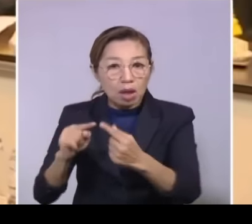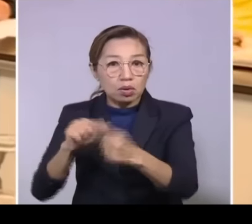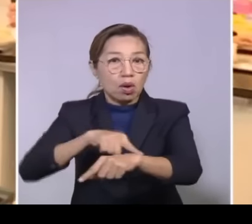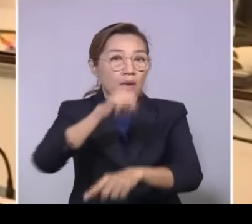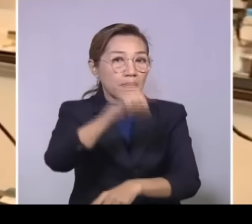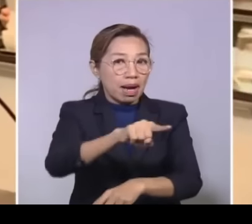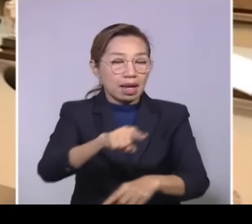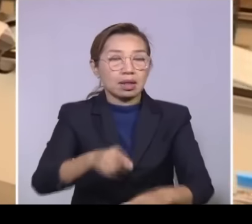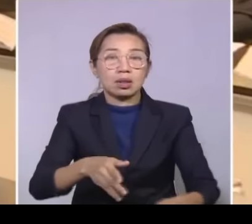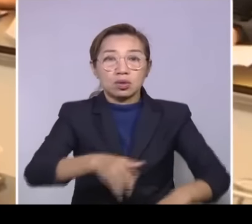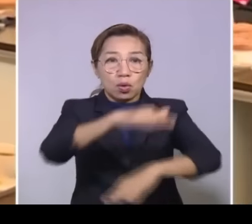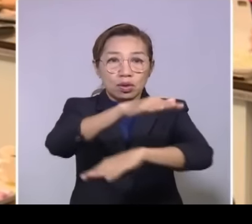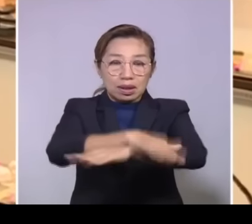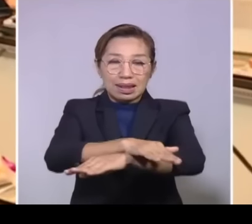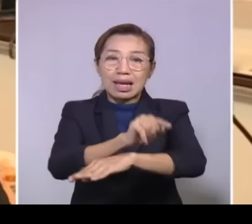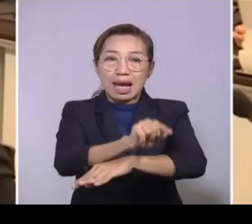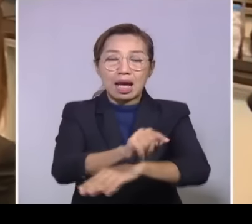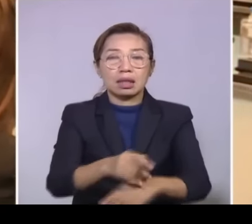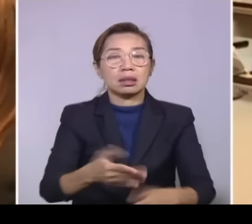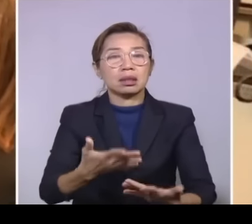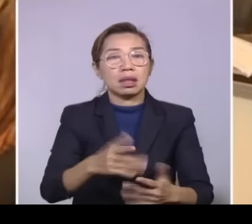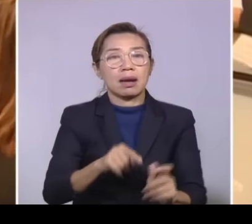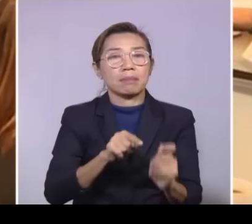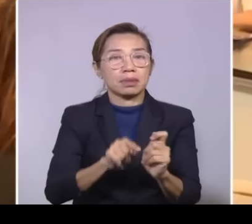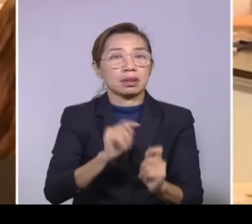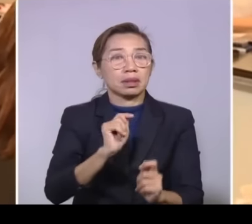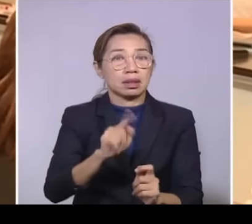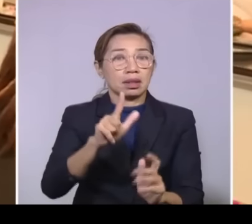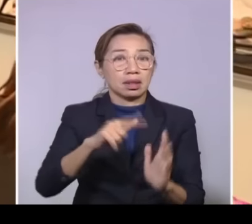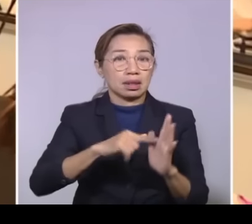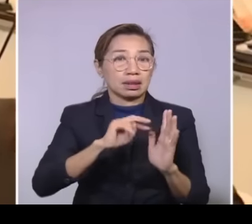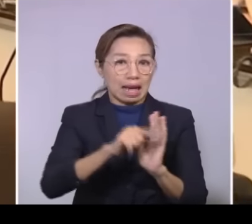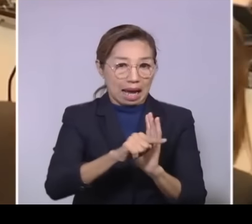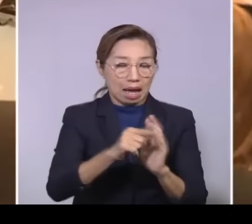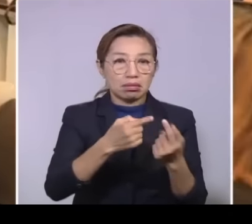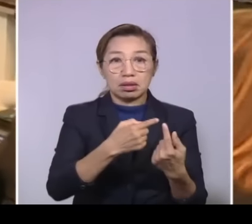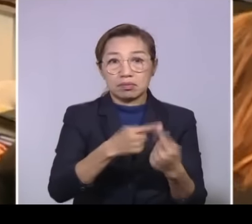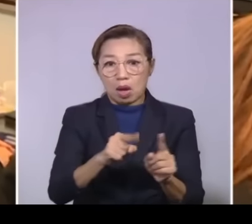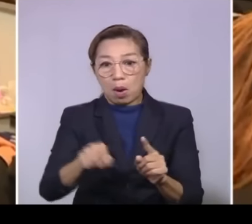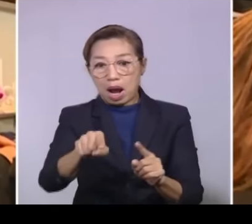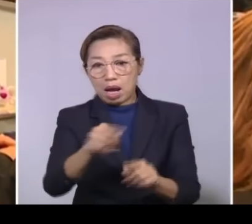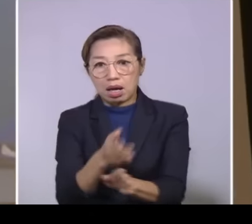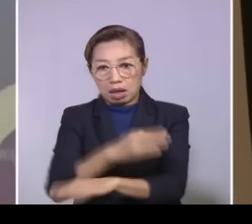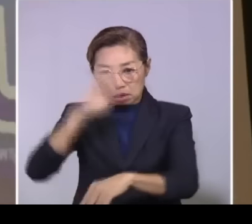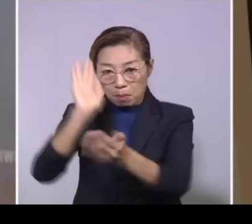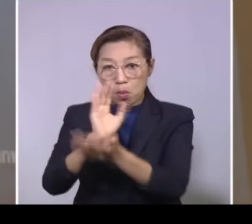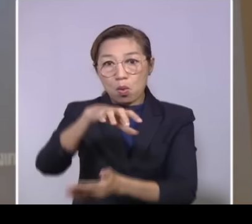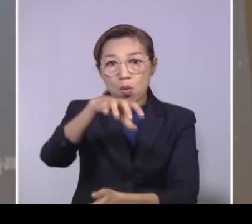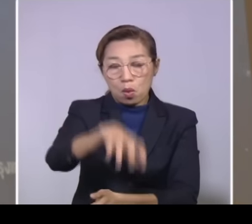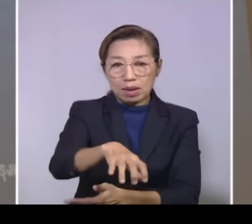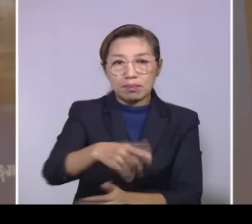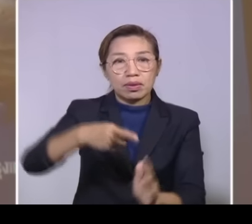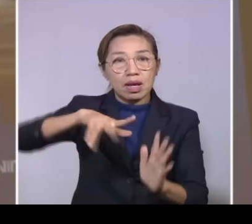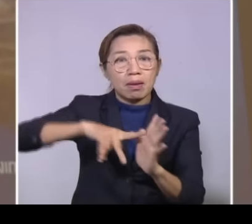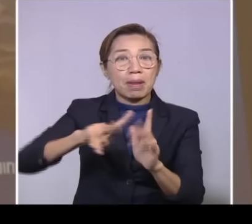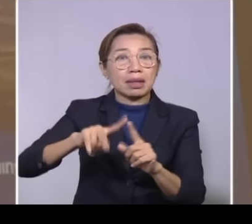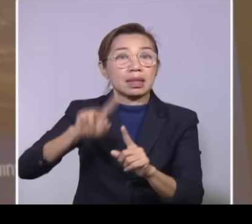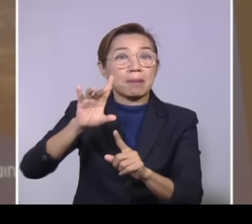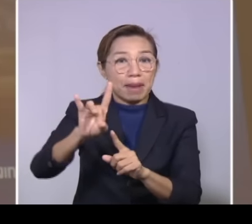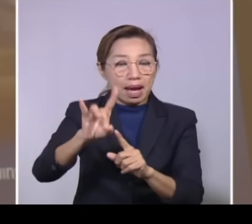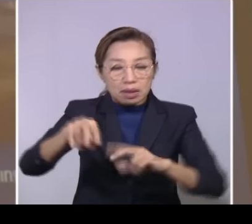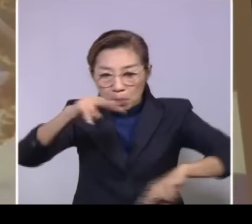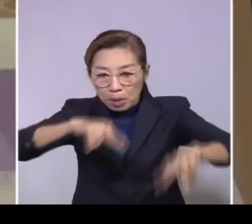ที่แยกท่าเรือในอำเภอถลางก่อนหน้านั้นจะไปตรวจเยี่ยมกองบัญชาการตำรวจภูธรภาค 8พร้อมพลตำรวจเอกกิจรัตน์